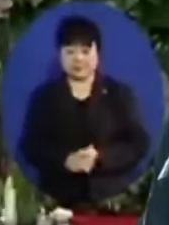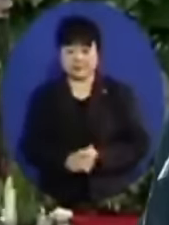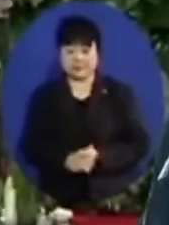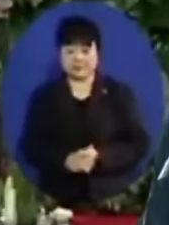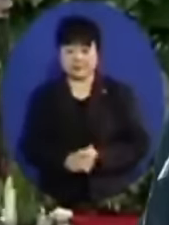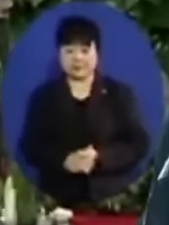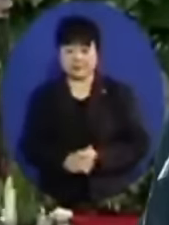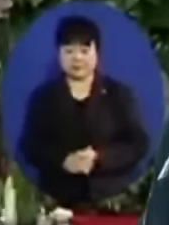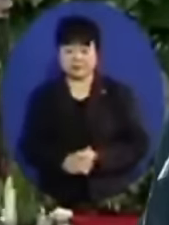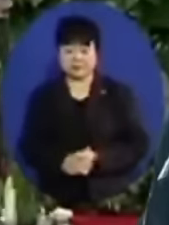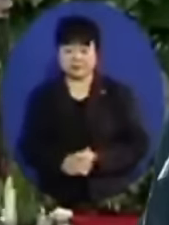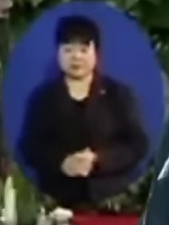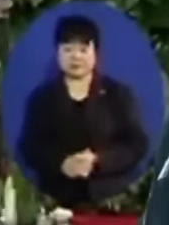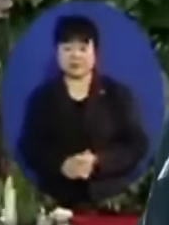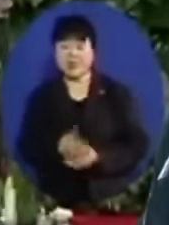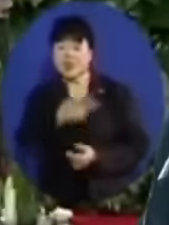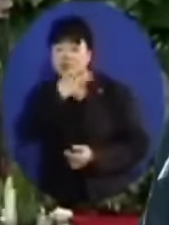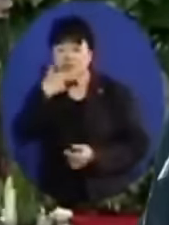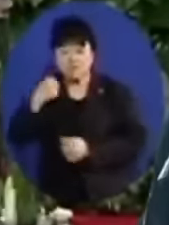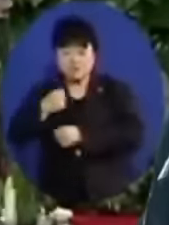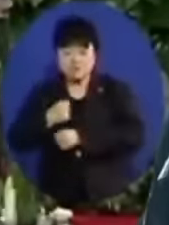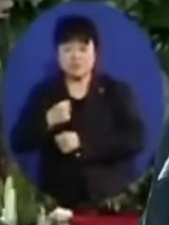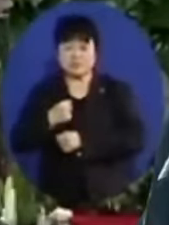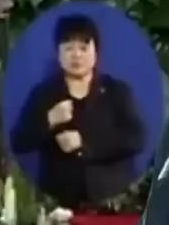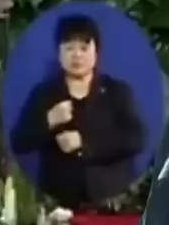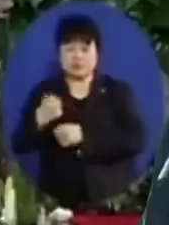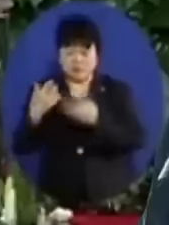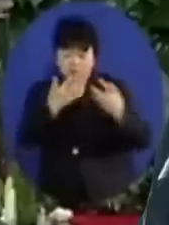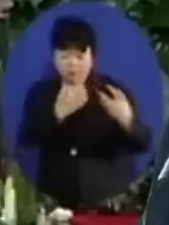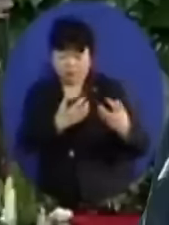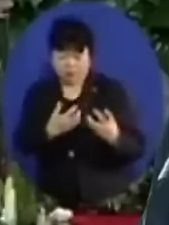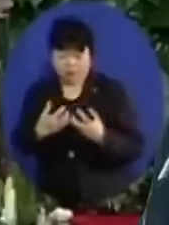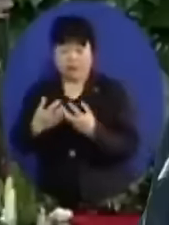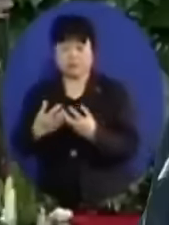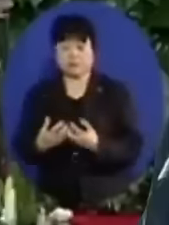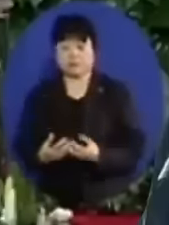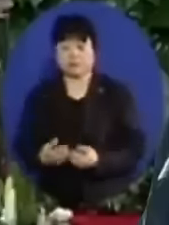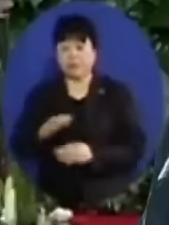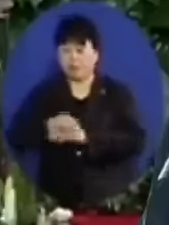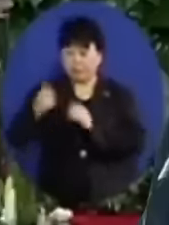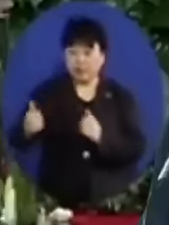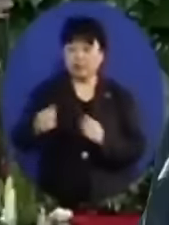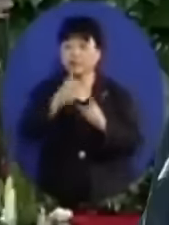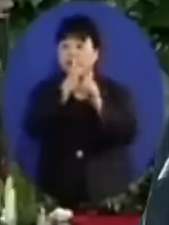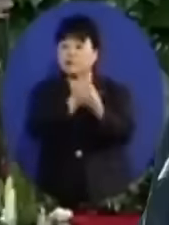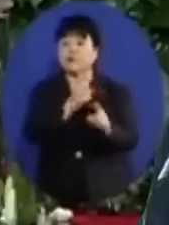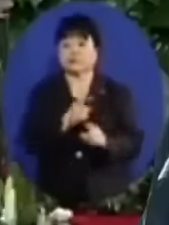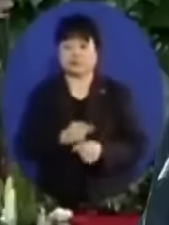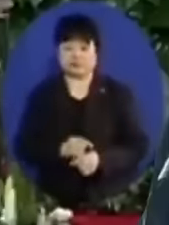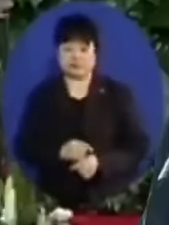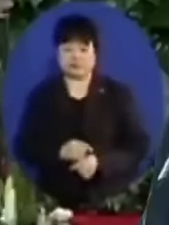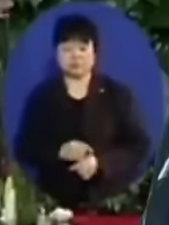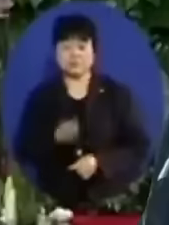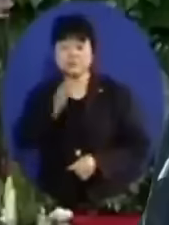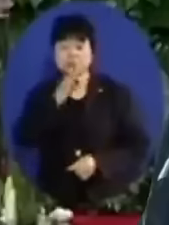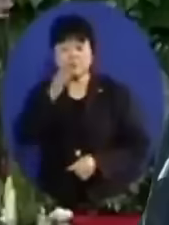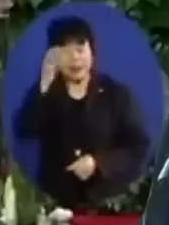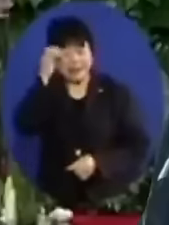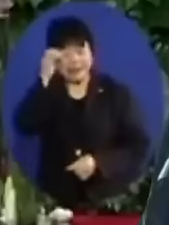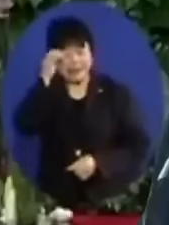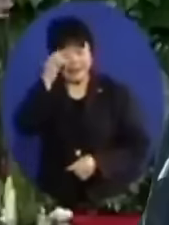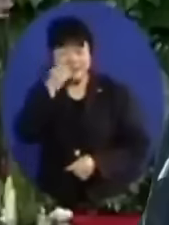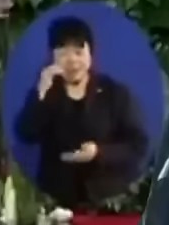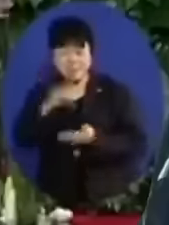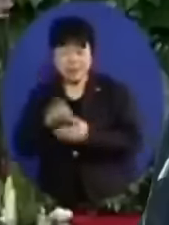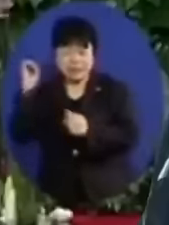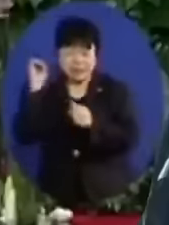무섭게 무장한 영국과 대결해서 이 인도를 독립시킨 것입니다. 정말 계란으로 바위를 치기와